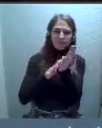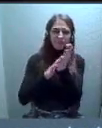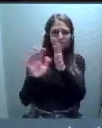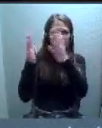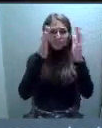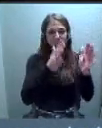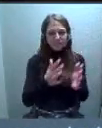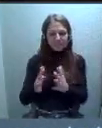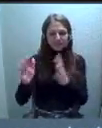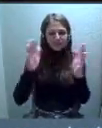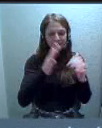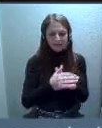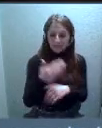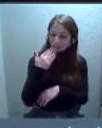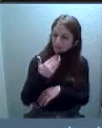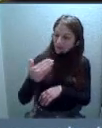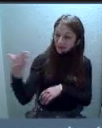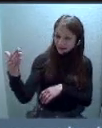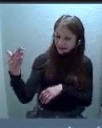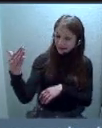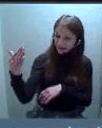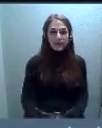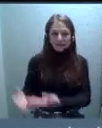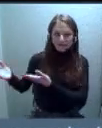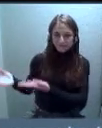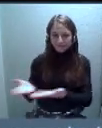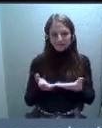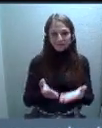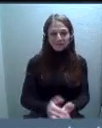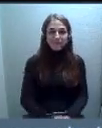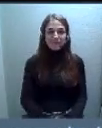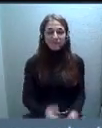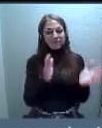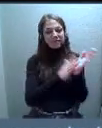Merci à la base de Sergi de venir, donc.